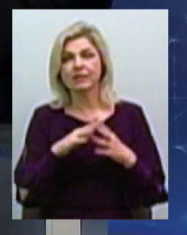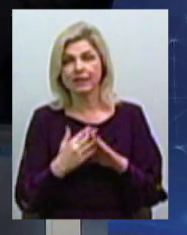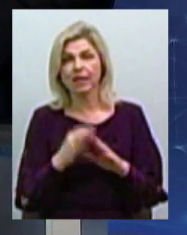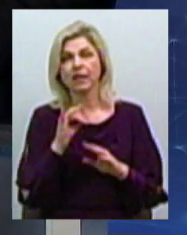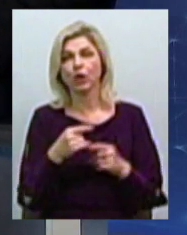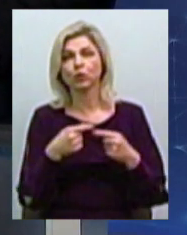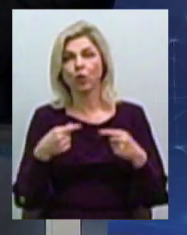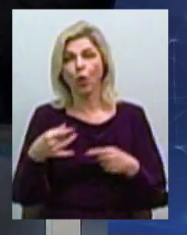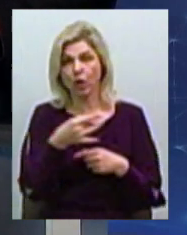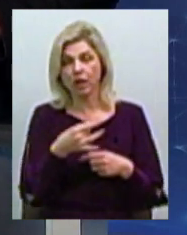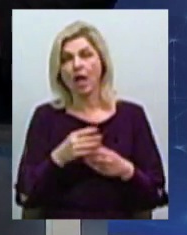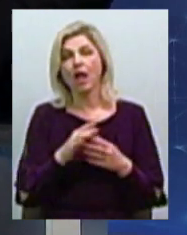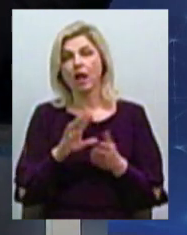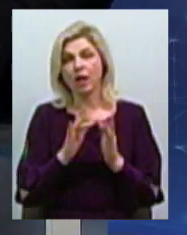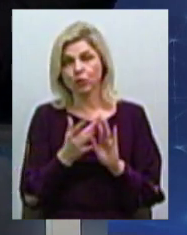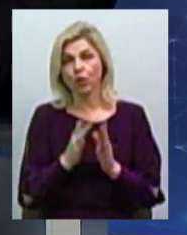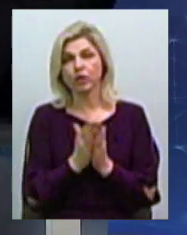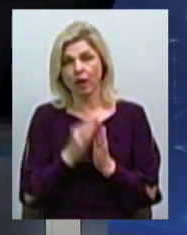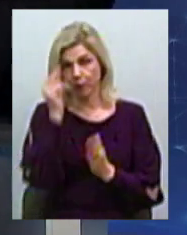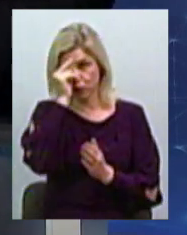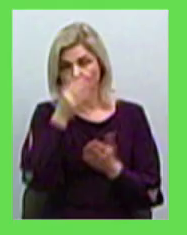підручники вже доступні.